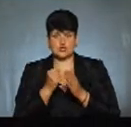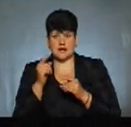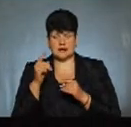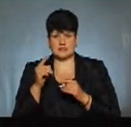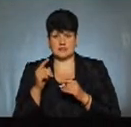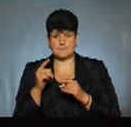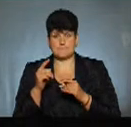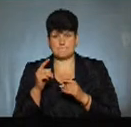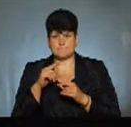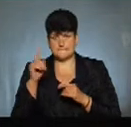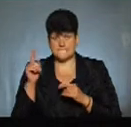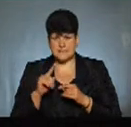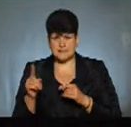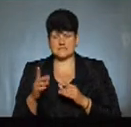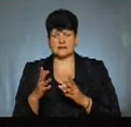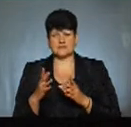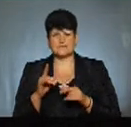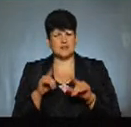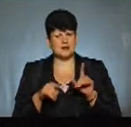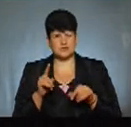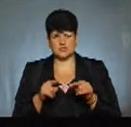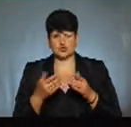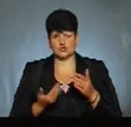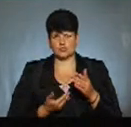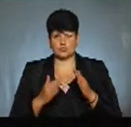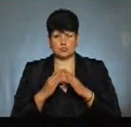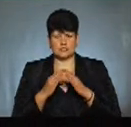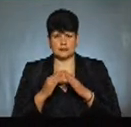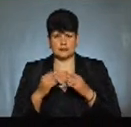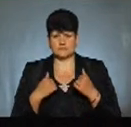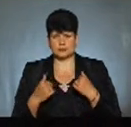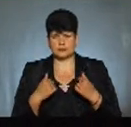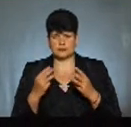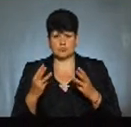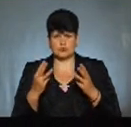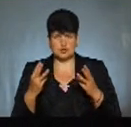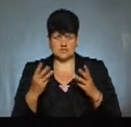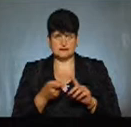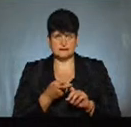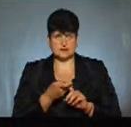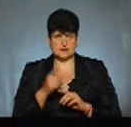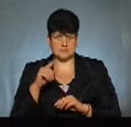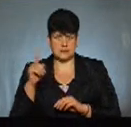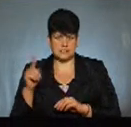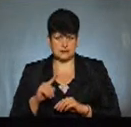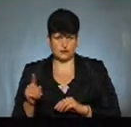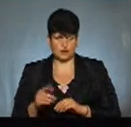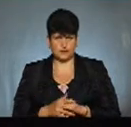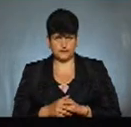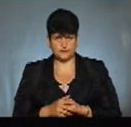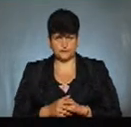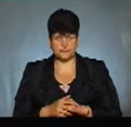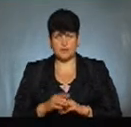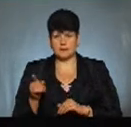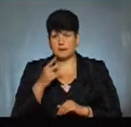господарські будівлі страждали, рідше житлові будівлі страждали через пожежі, спричинені блискавкою. Ми